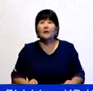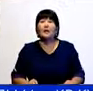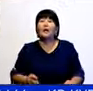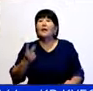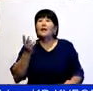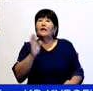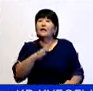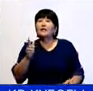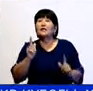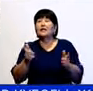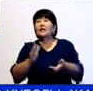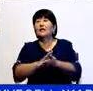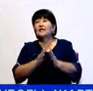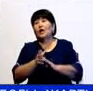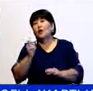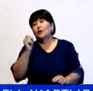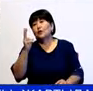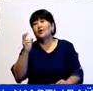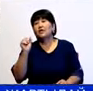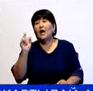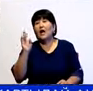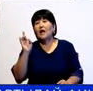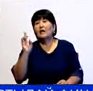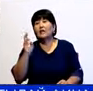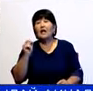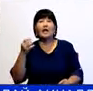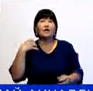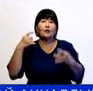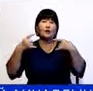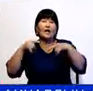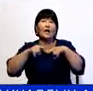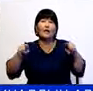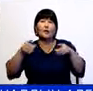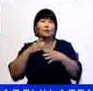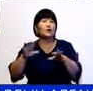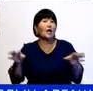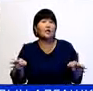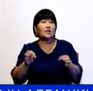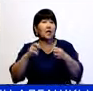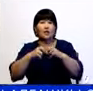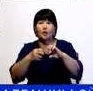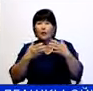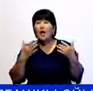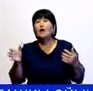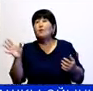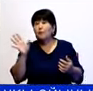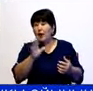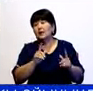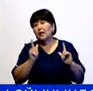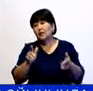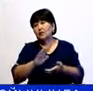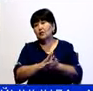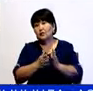жақты келісімге сәйкес 12-ші арнада Қызылорда телеарнасы хабар таратуда. Бұдан ешқандай проблема жоқ. Барлығы да келісімге